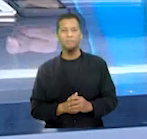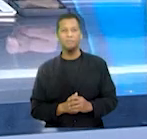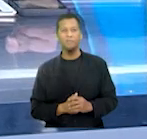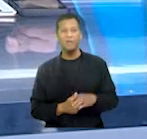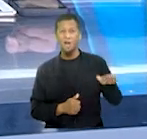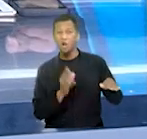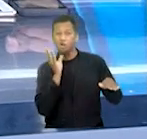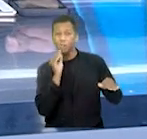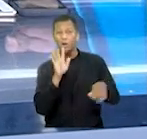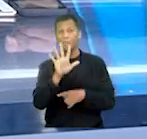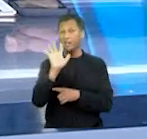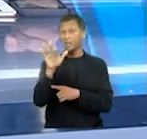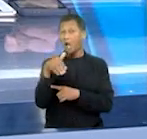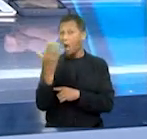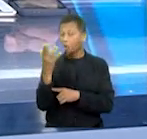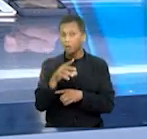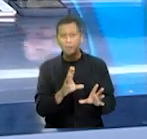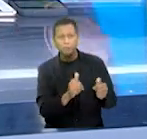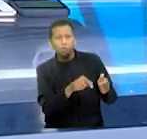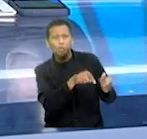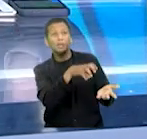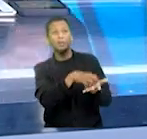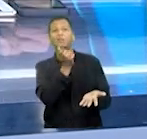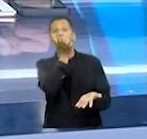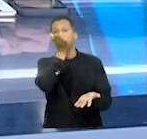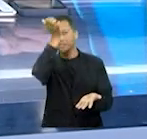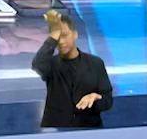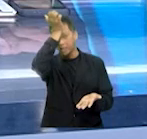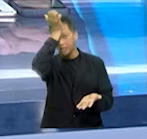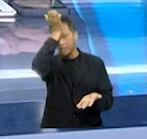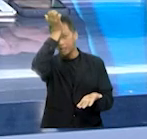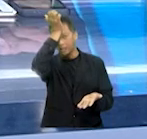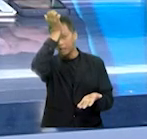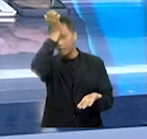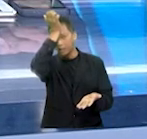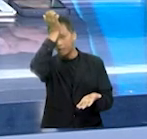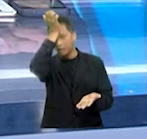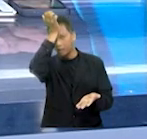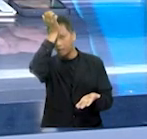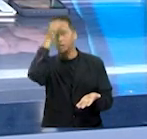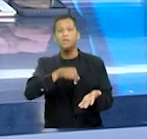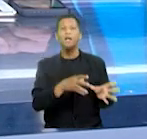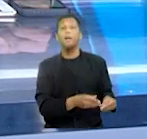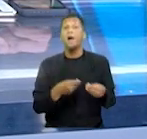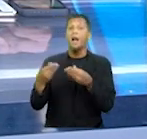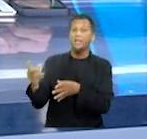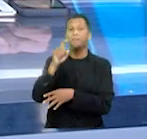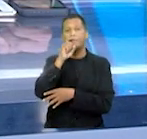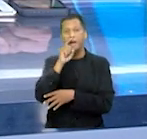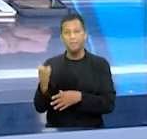Bocah 5 tahun yang ditemukan terlantar di Denpasar, Bali kini dikembalikan dan diasuh oleh ayahnya. Ia menjadi